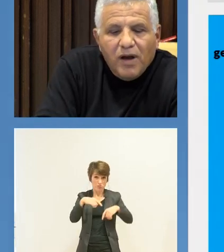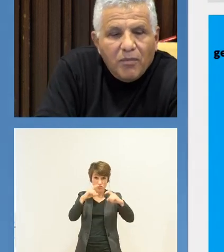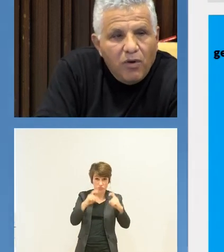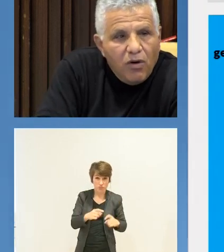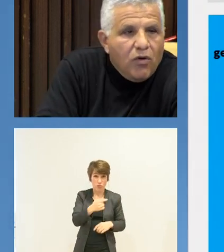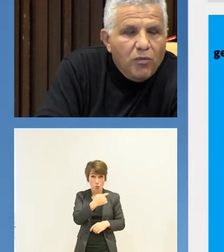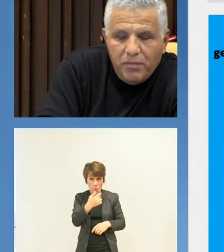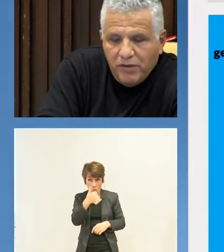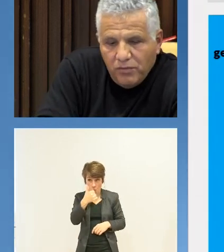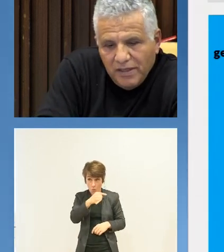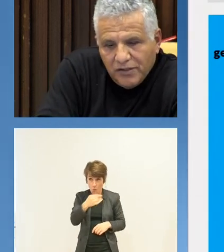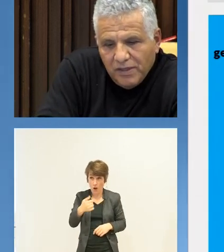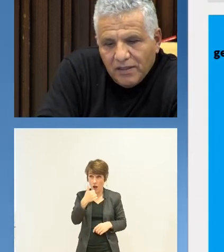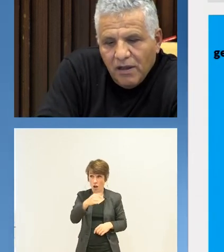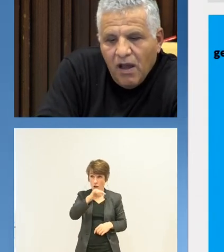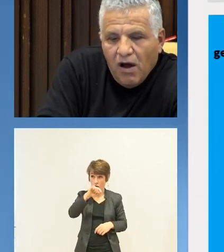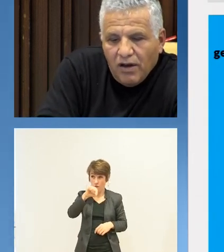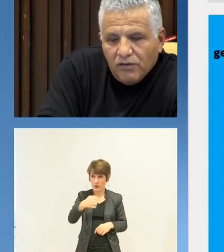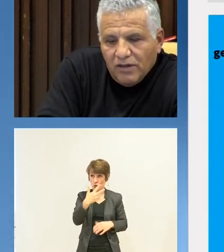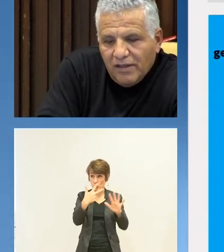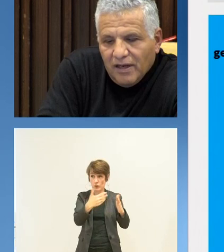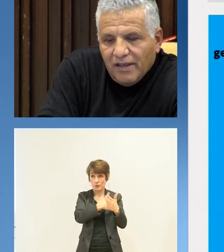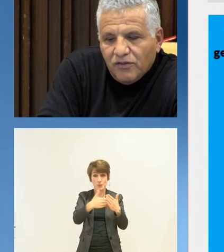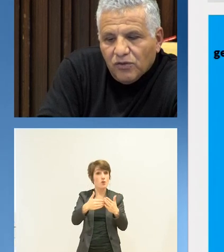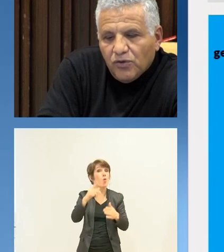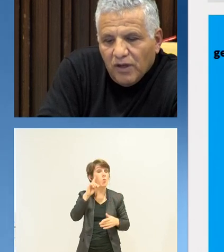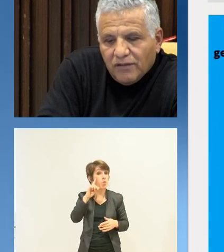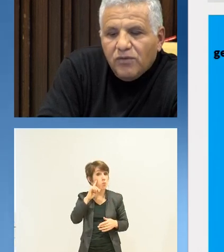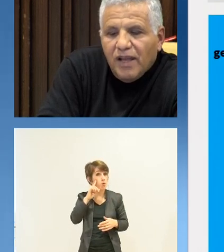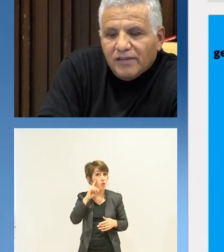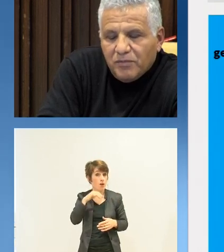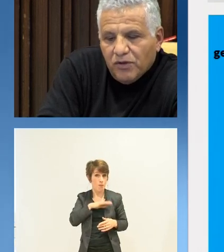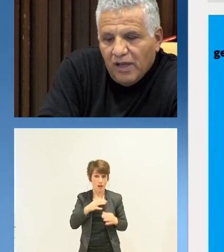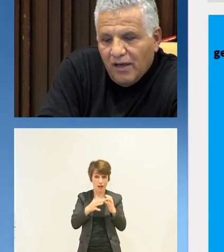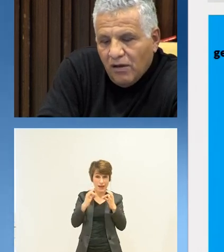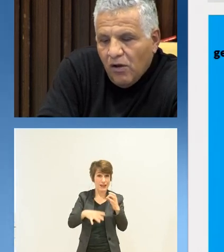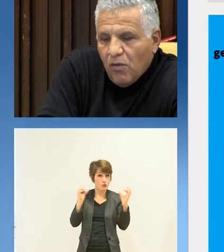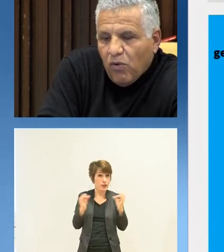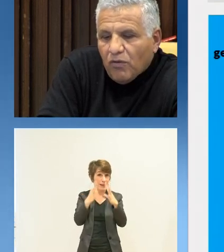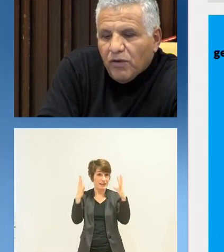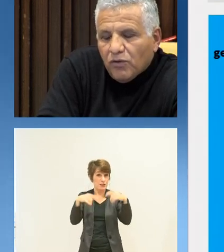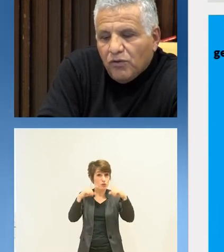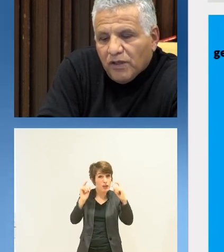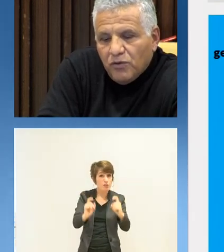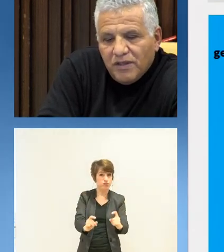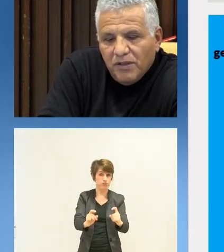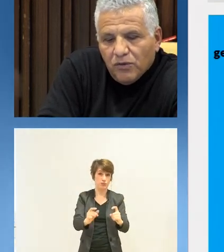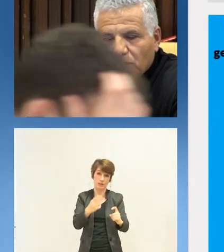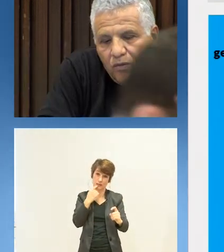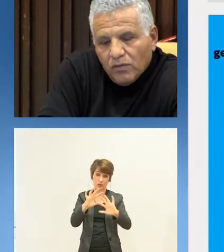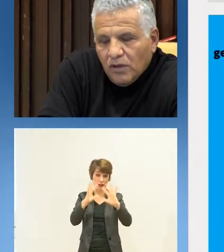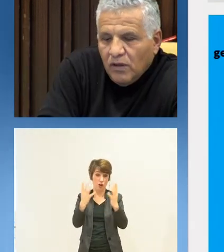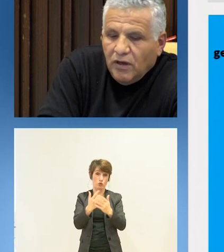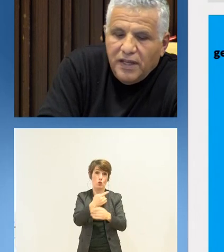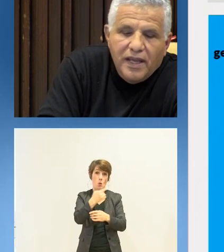million par rapport au bp 2010 8 en raison de la dégradation du résultat exceptionnel pour environ 2,6 millions